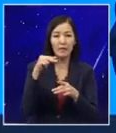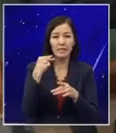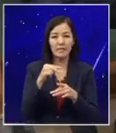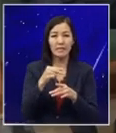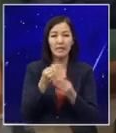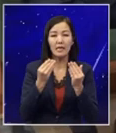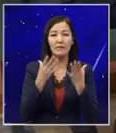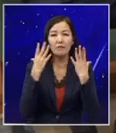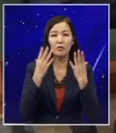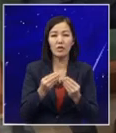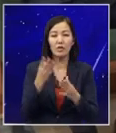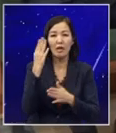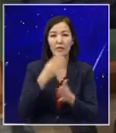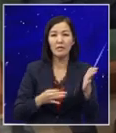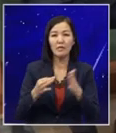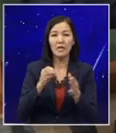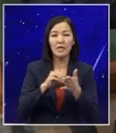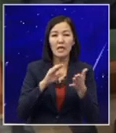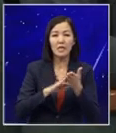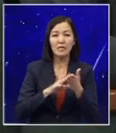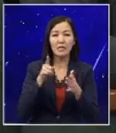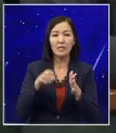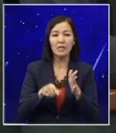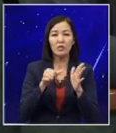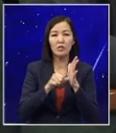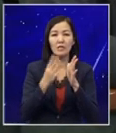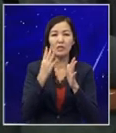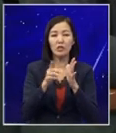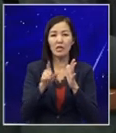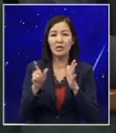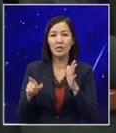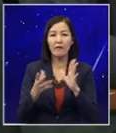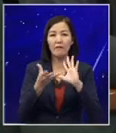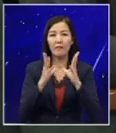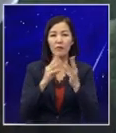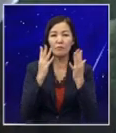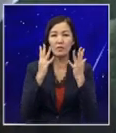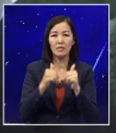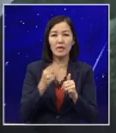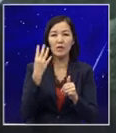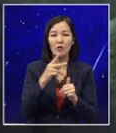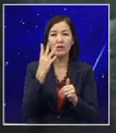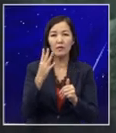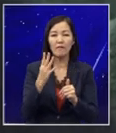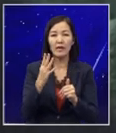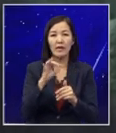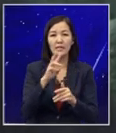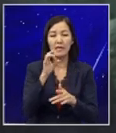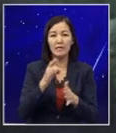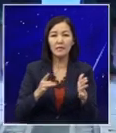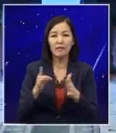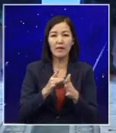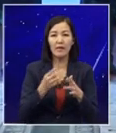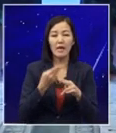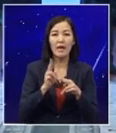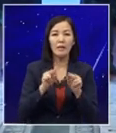На сегодняшний день в Алматинской области зарегистрировано 1064 кандидата, в их числе и 42 претендента от Искелдинского района.